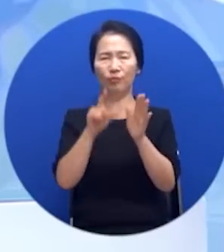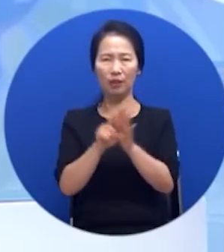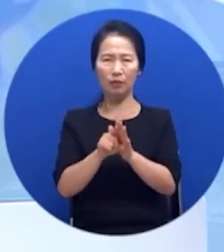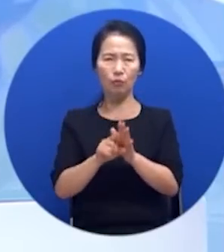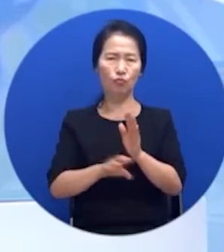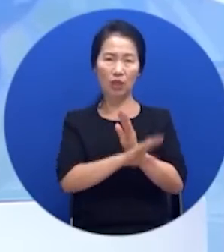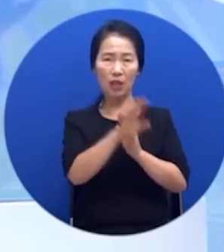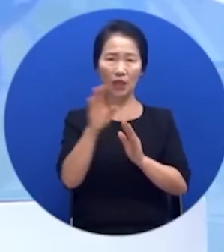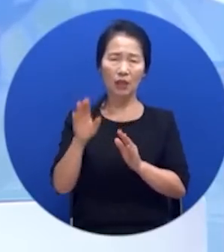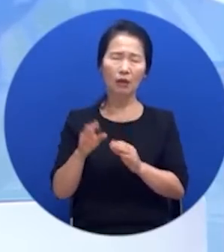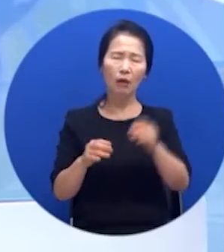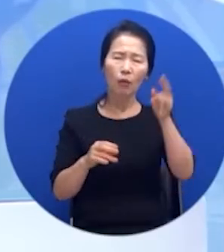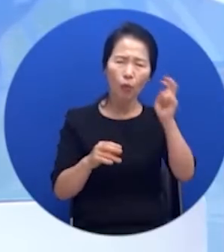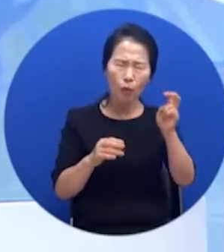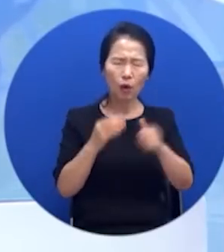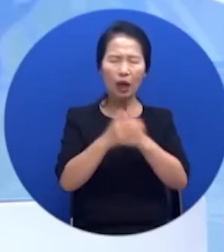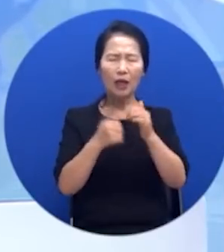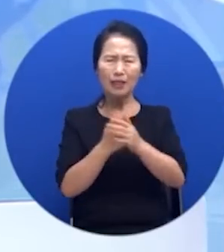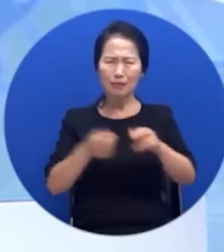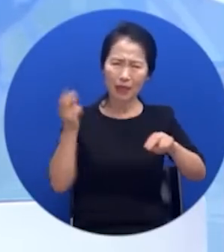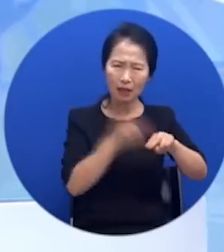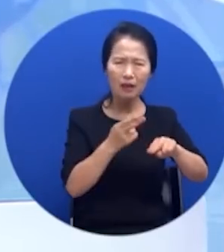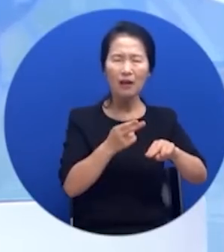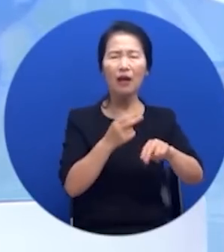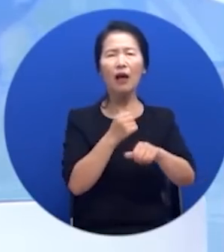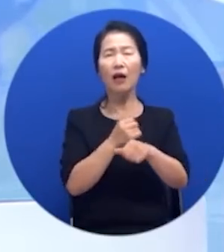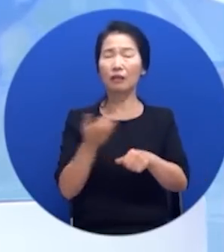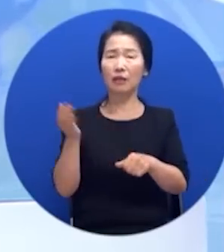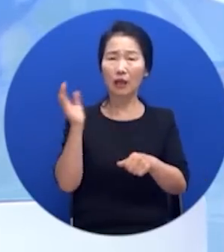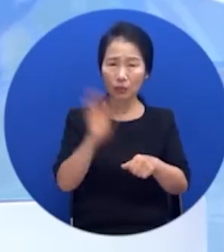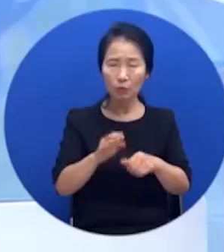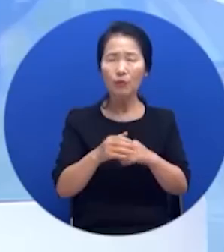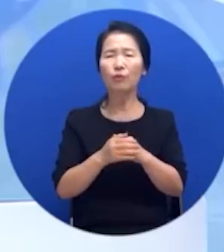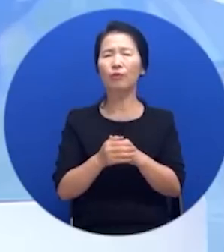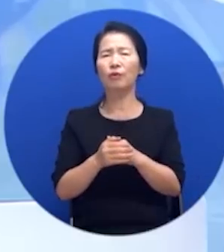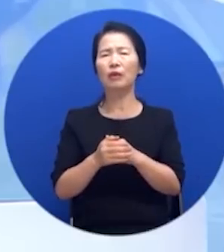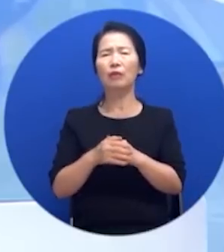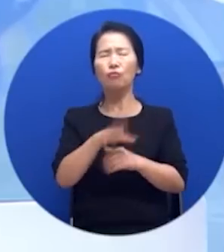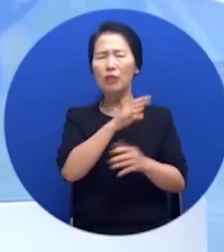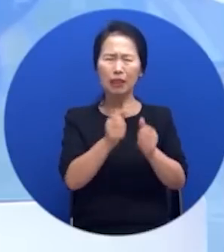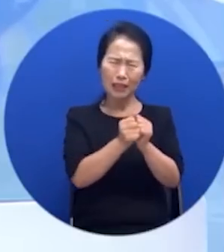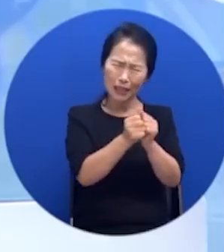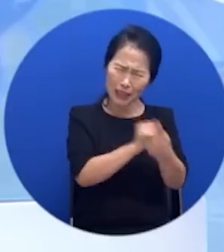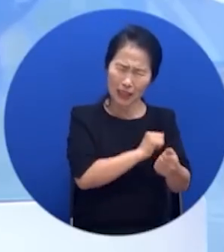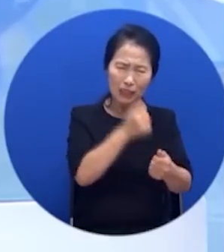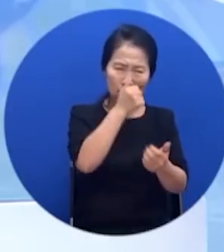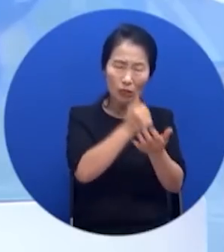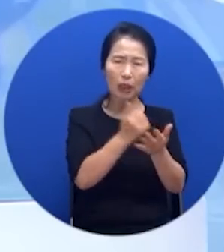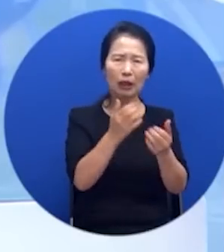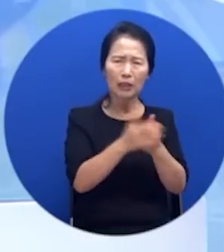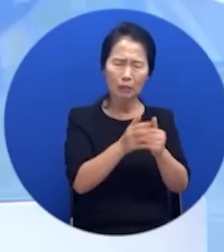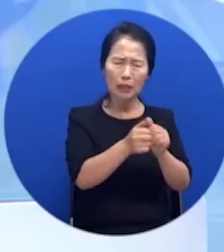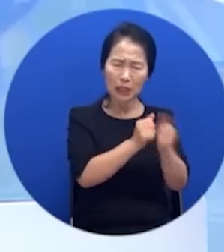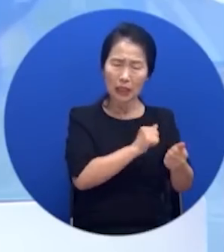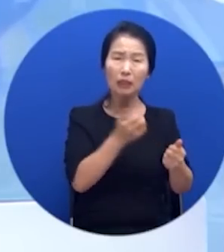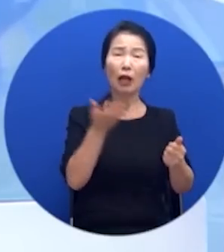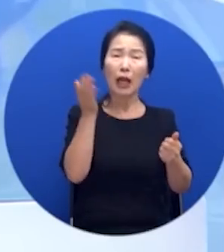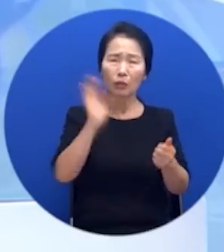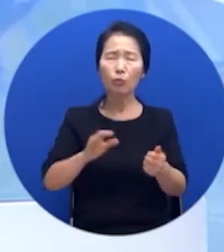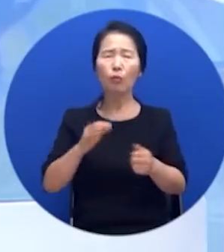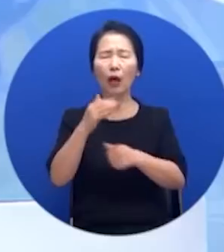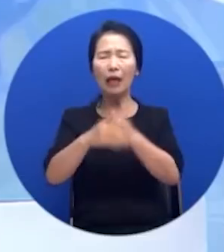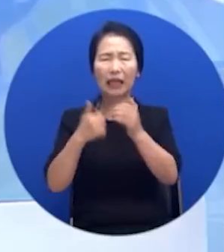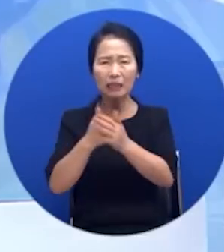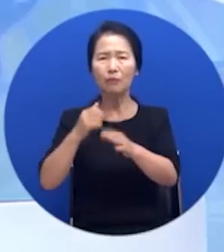혹 하나님이 치셨다 할지라도, 하나님이 우리를 찢으셨다 할지라도 하나님이 다시 싸매고